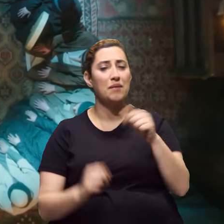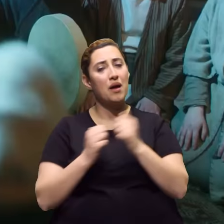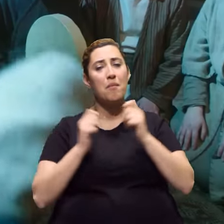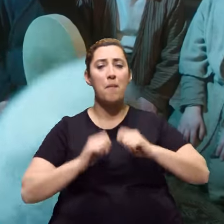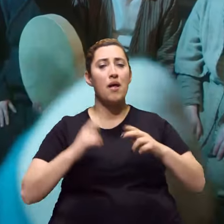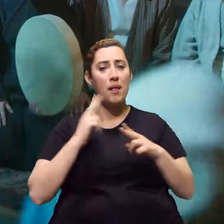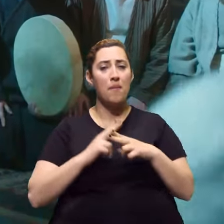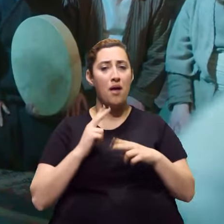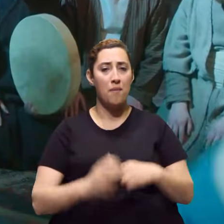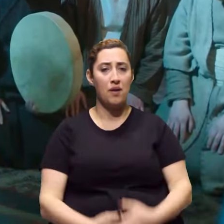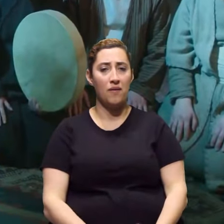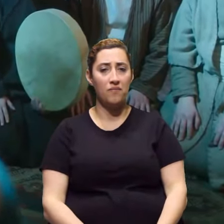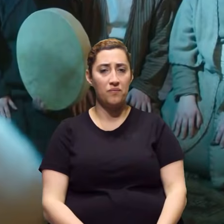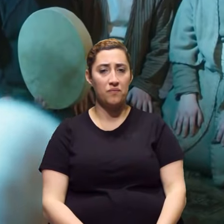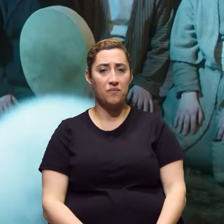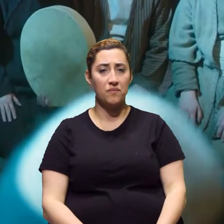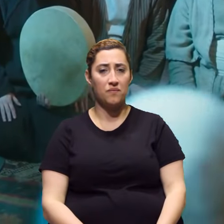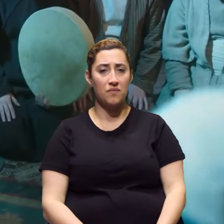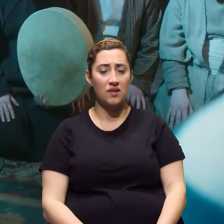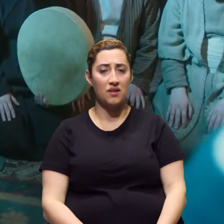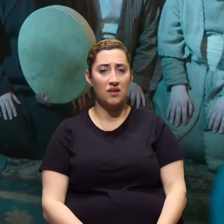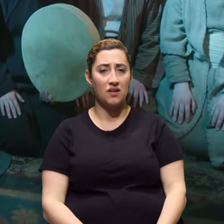Allah. Ola ki